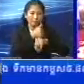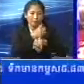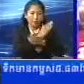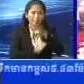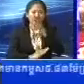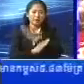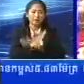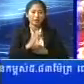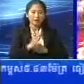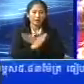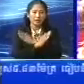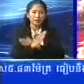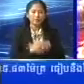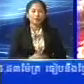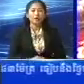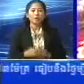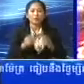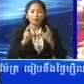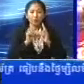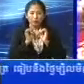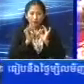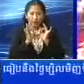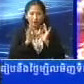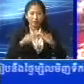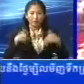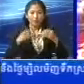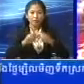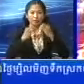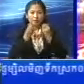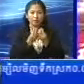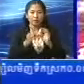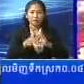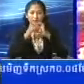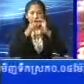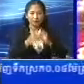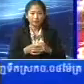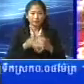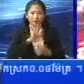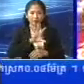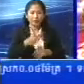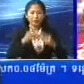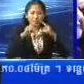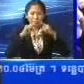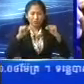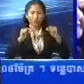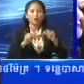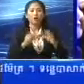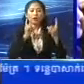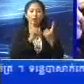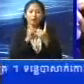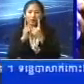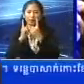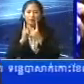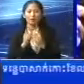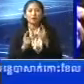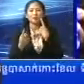ននិងយុវនីតិសម្បទាបានអនុញ្ញាតឲ្យប្រតិភូអង្គការសមាគមសហប្រតិបត្តិការកម្ពុជាជប៉ុនចូលជួបសម្ដែងការគូសម